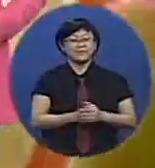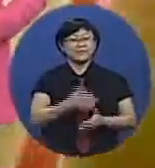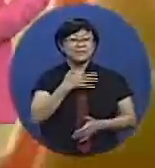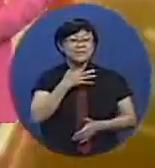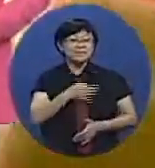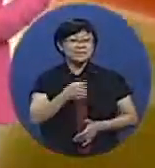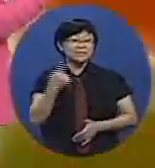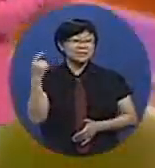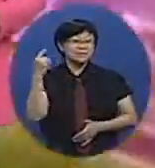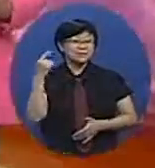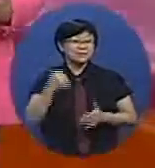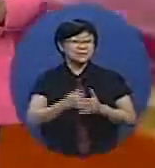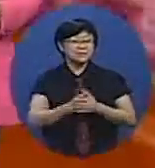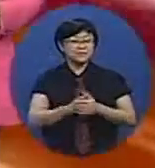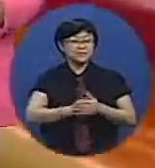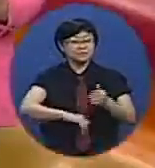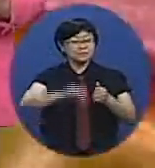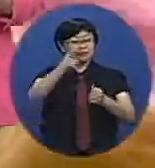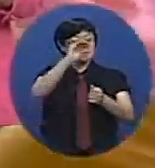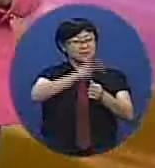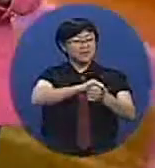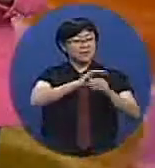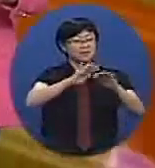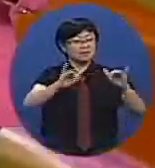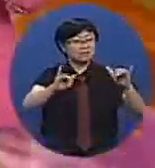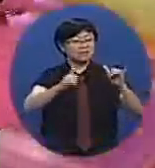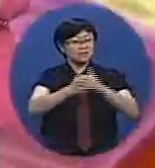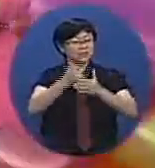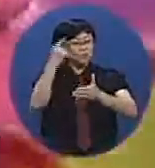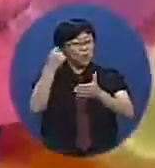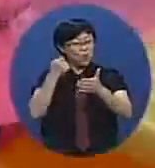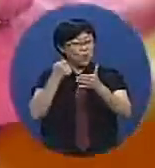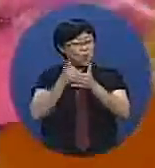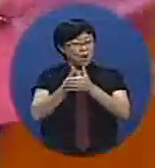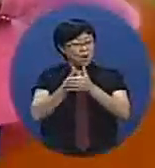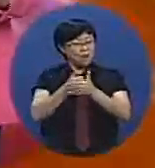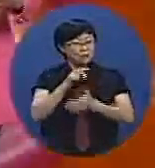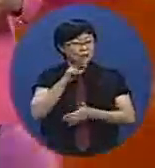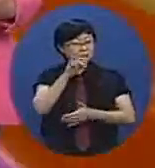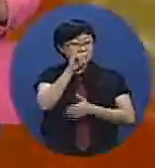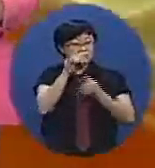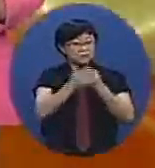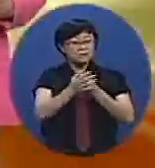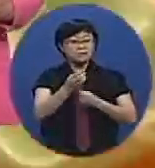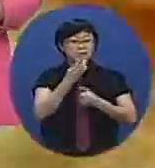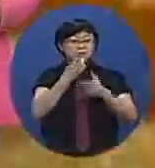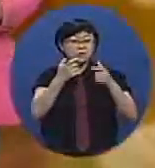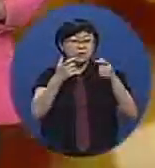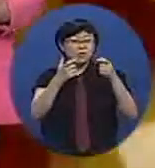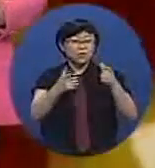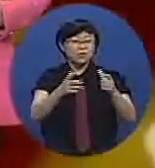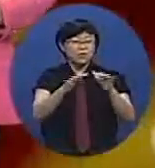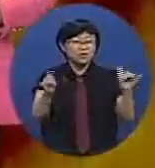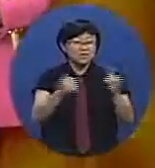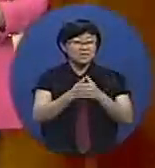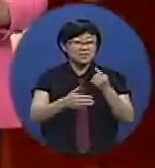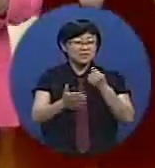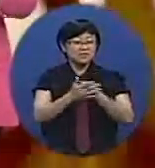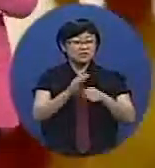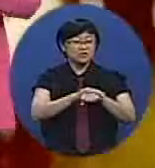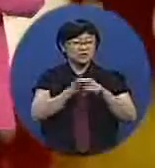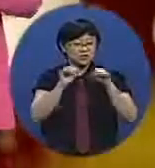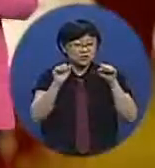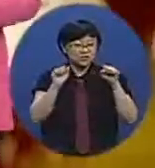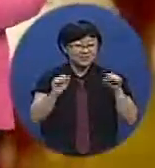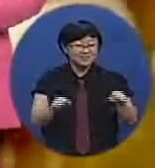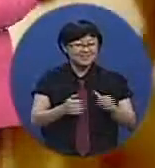음성이 네. 이 경상도 분들은 이 특유의 그 사투리가 있잖아요. 근데 서울 분이라서 그런지 역시 안녕하세요